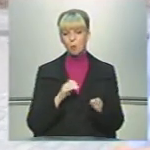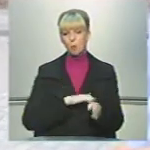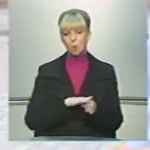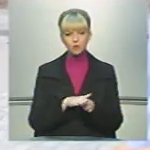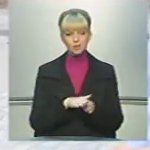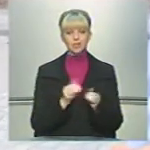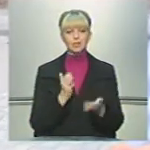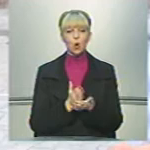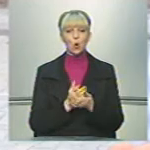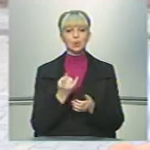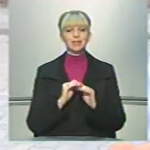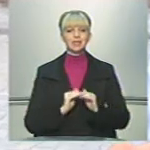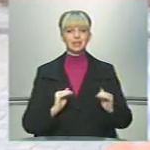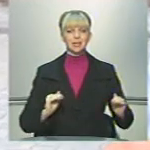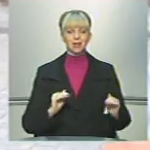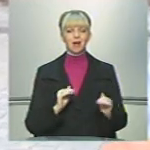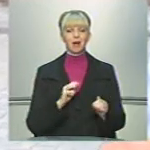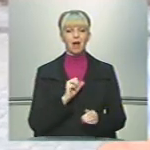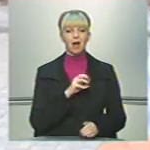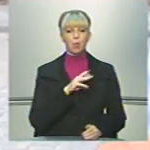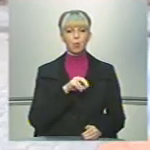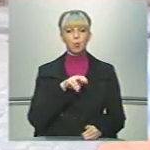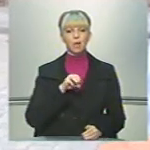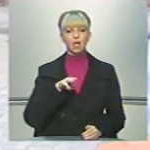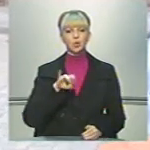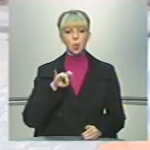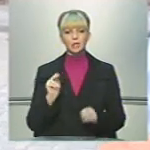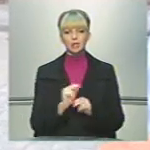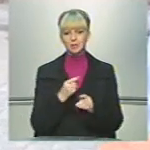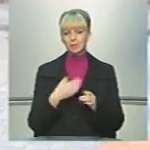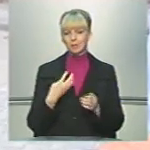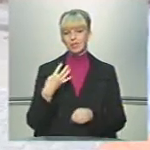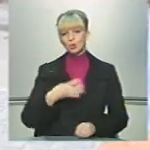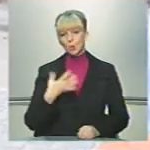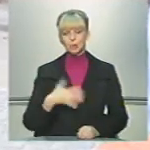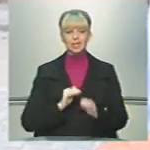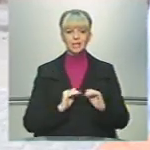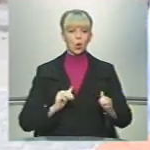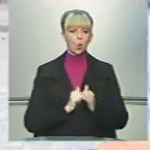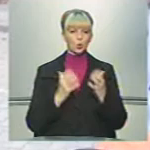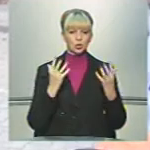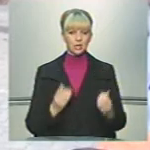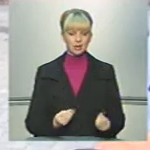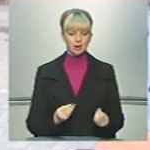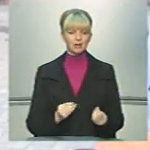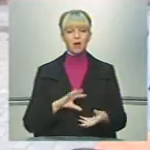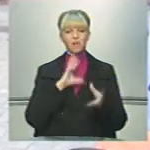також знаходяться діти на амбулаторному лікуванні. Це приблизно 40-50 дітей кожен день. Тобто